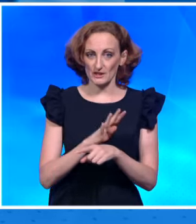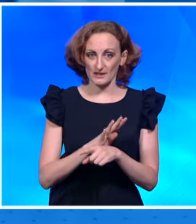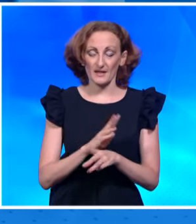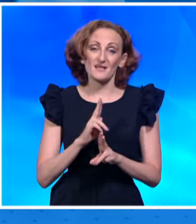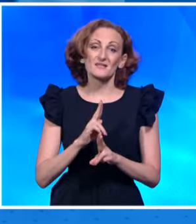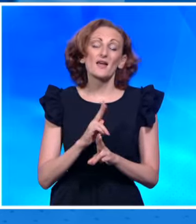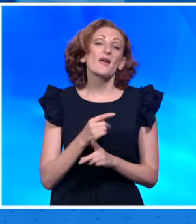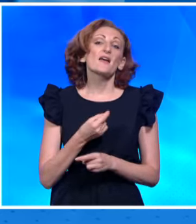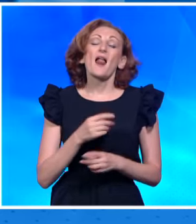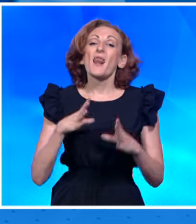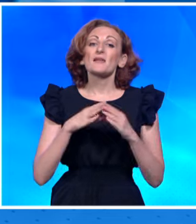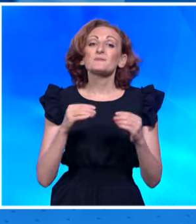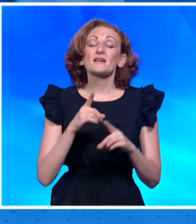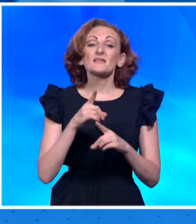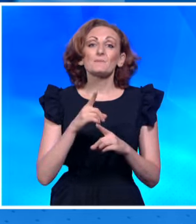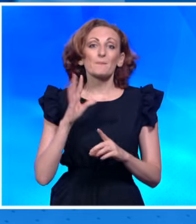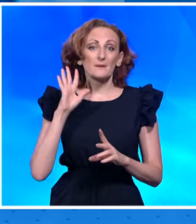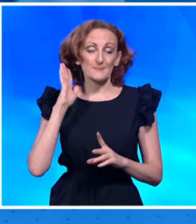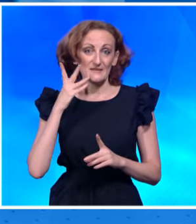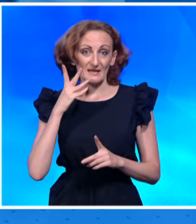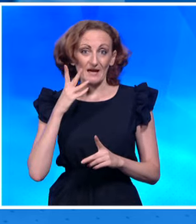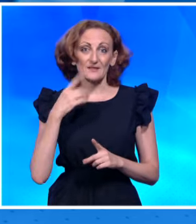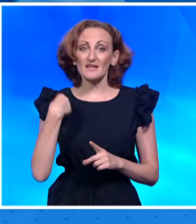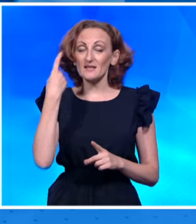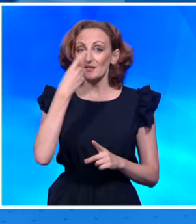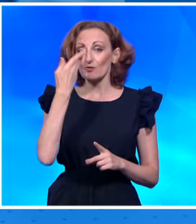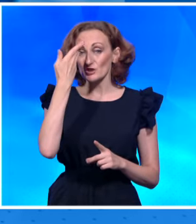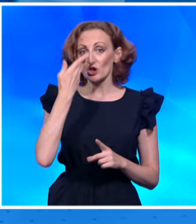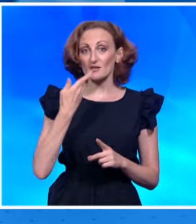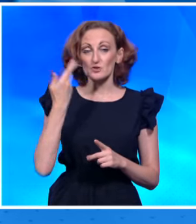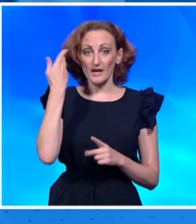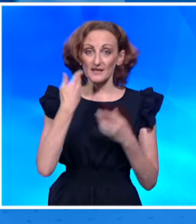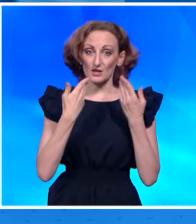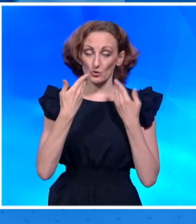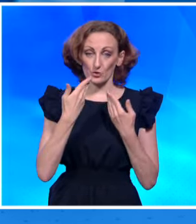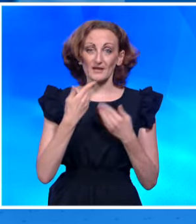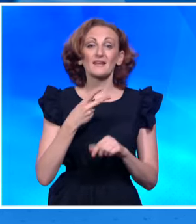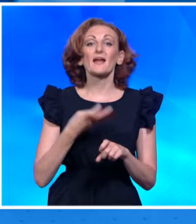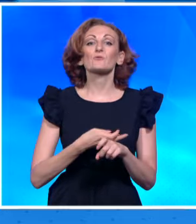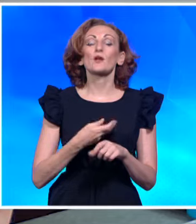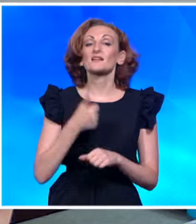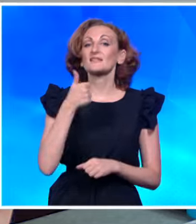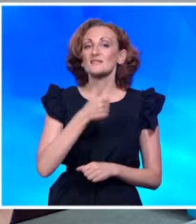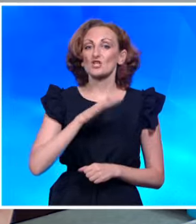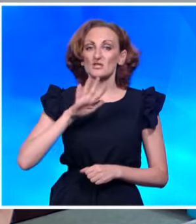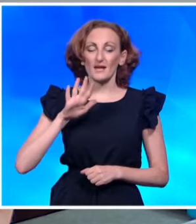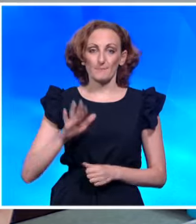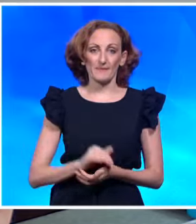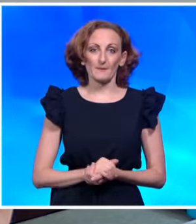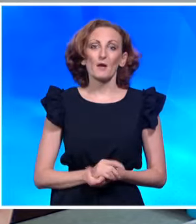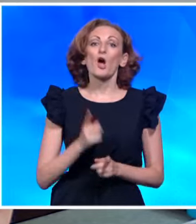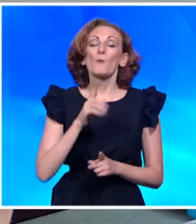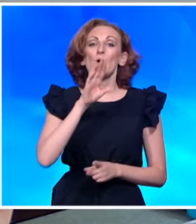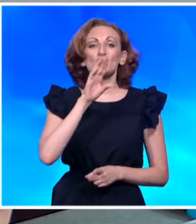психиатрия, само 5 специалисти, а също и при лицево-челюстната хирургия, където лекарите са 65. Затова може да се каже,